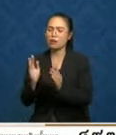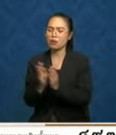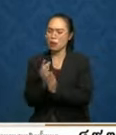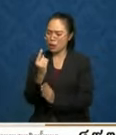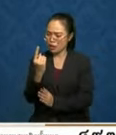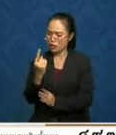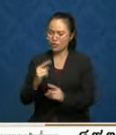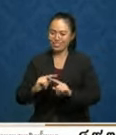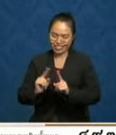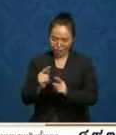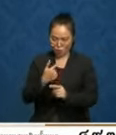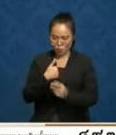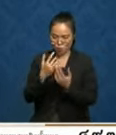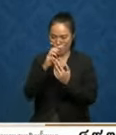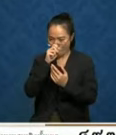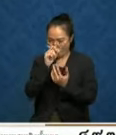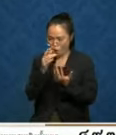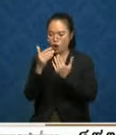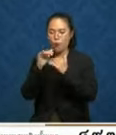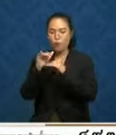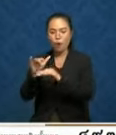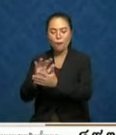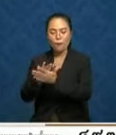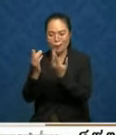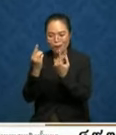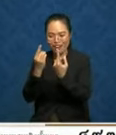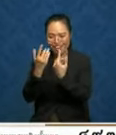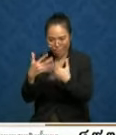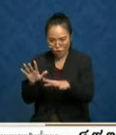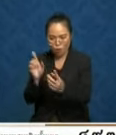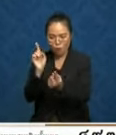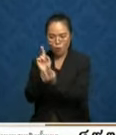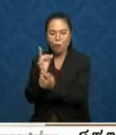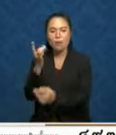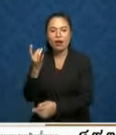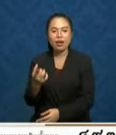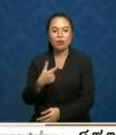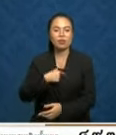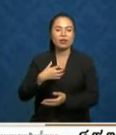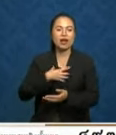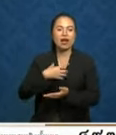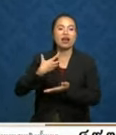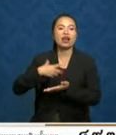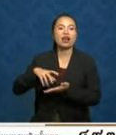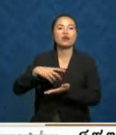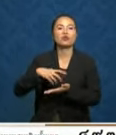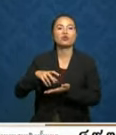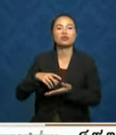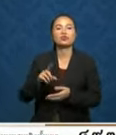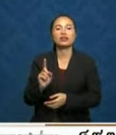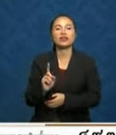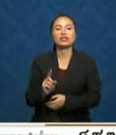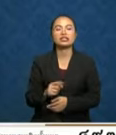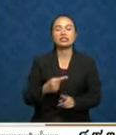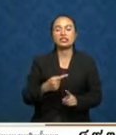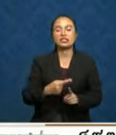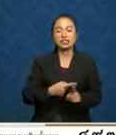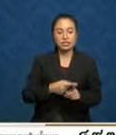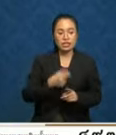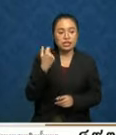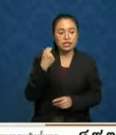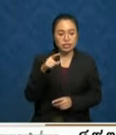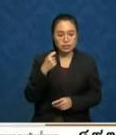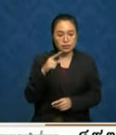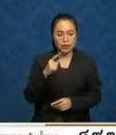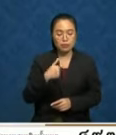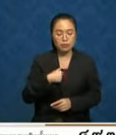บท่านทราบไหมครับผมก็คุยบอกให้ใครต่อใครหลายฟังท่านฟัง11เดือนที่ผมเป็นรัฐมนตรีว่าการกระท